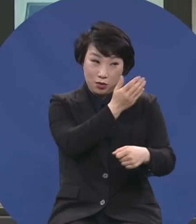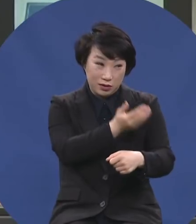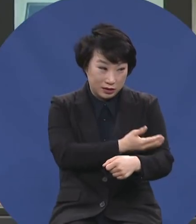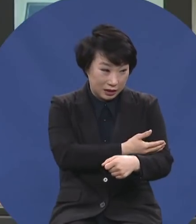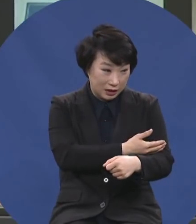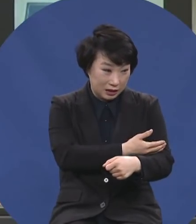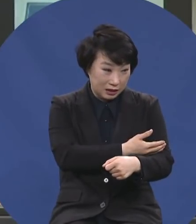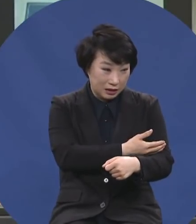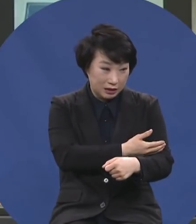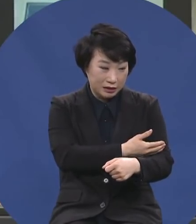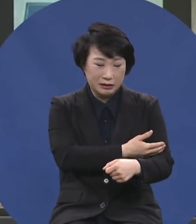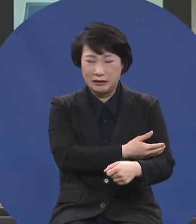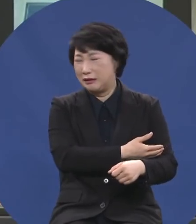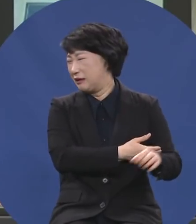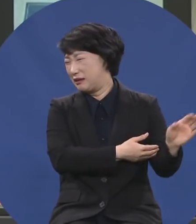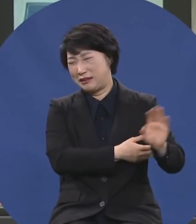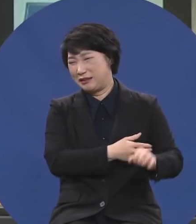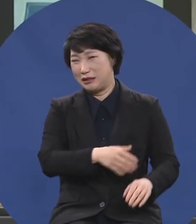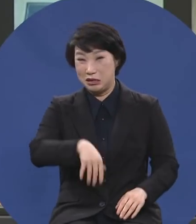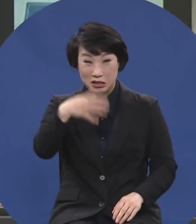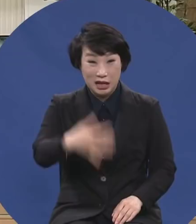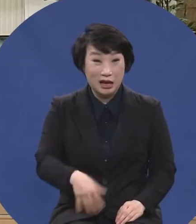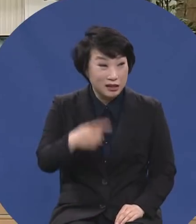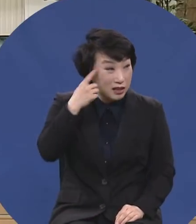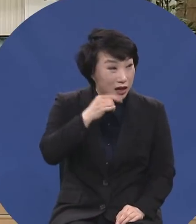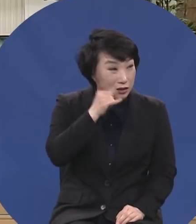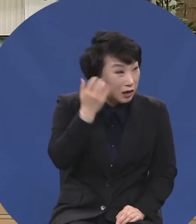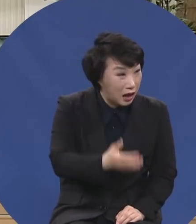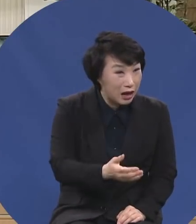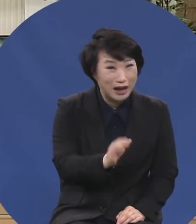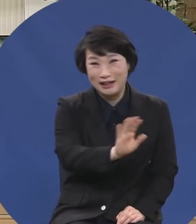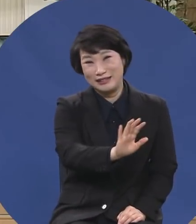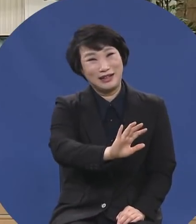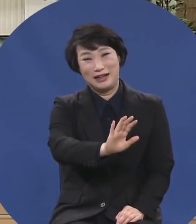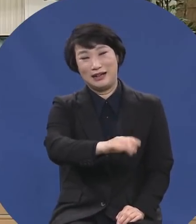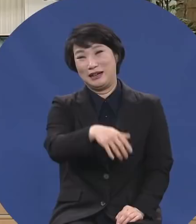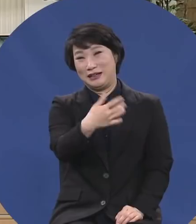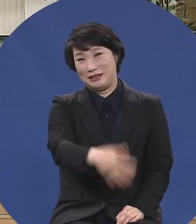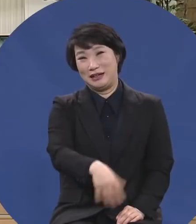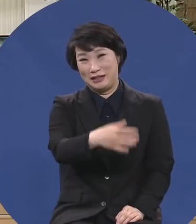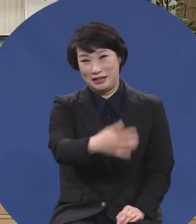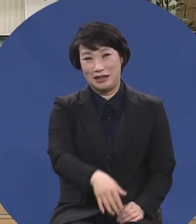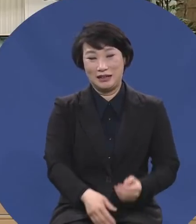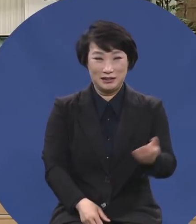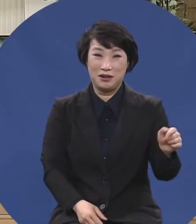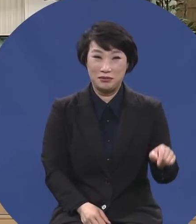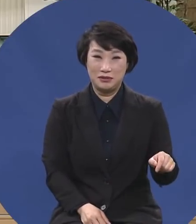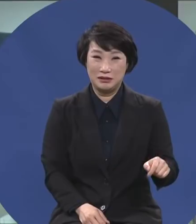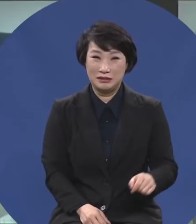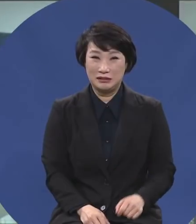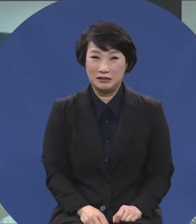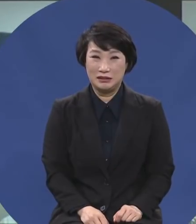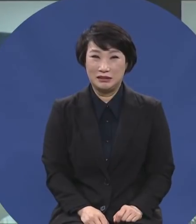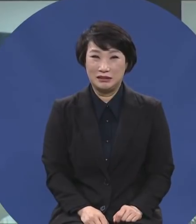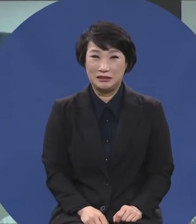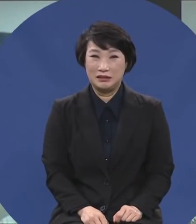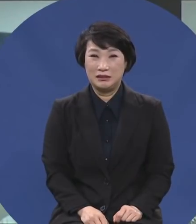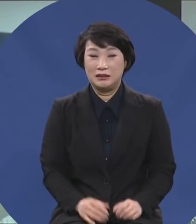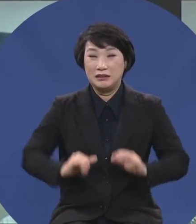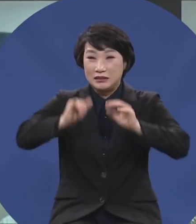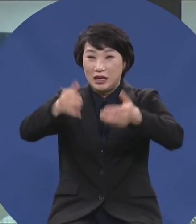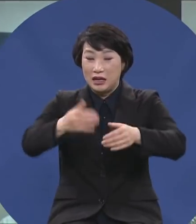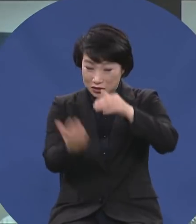권세 대단하게 보입니까? 이 세상에서 최고의 법이 무슨 법이냐?